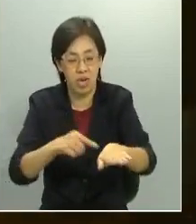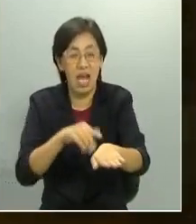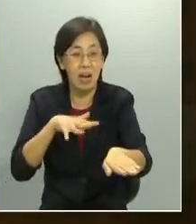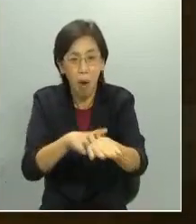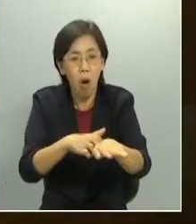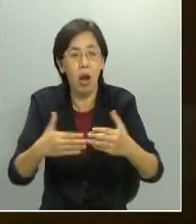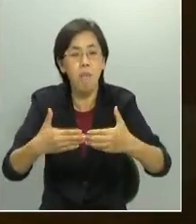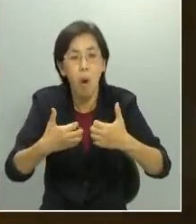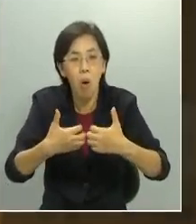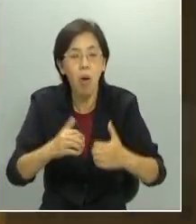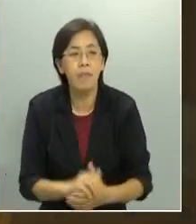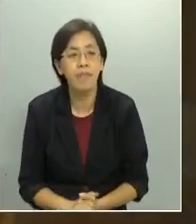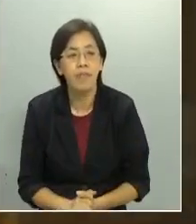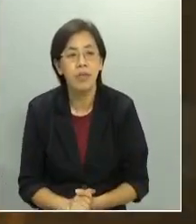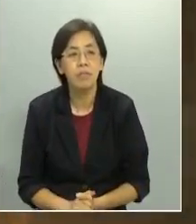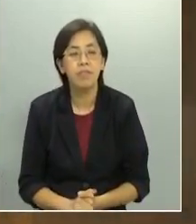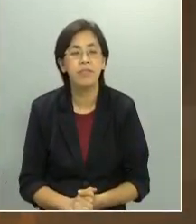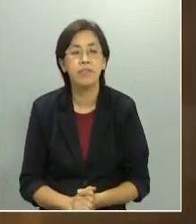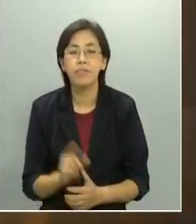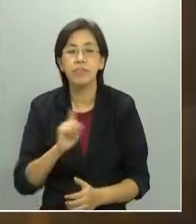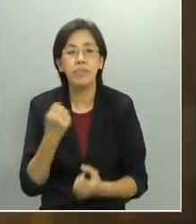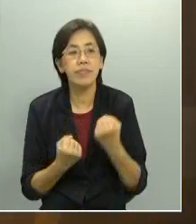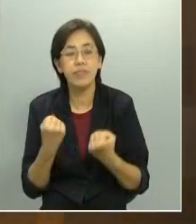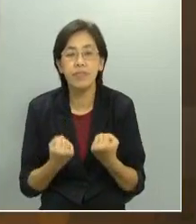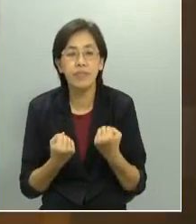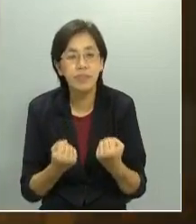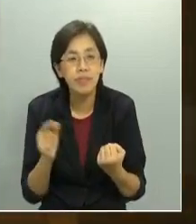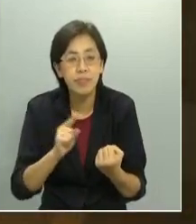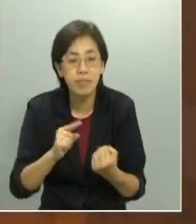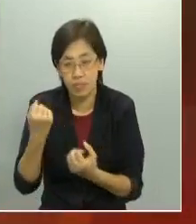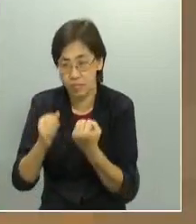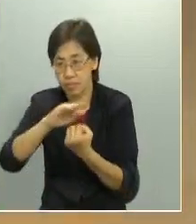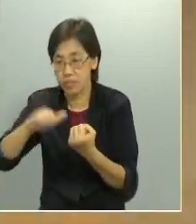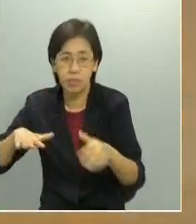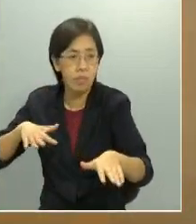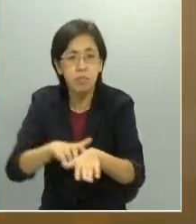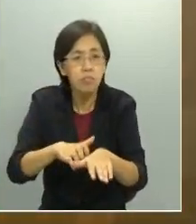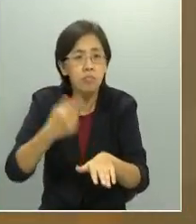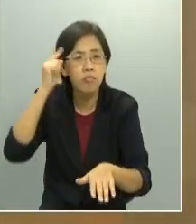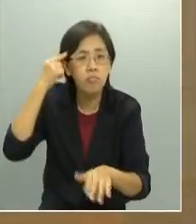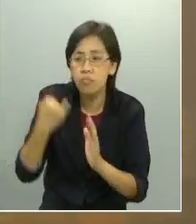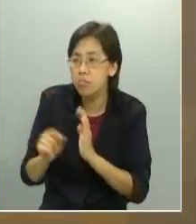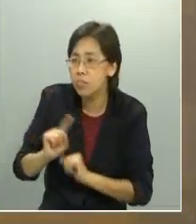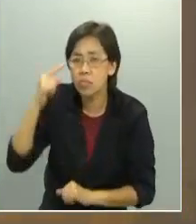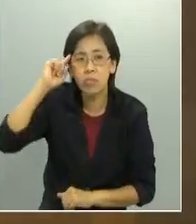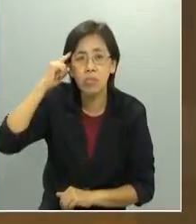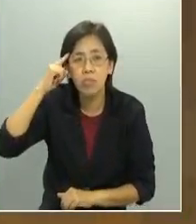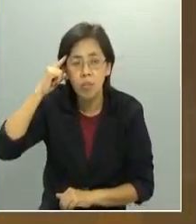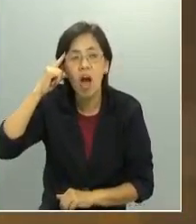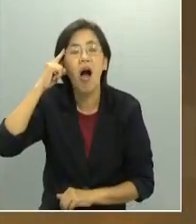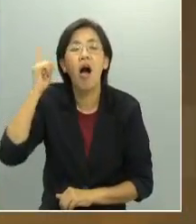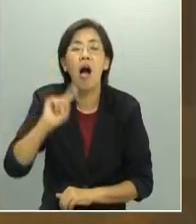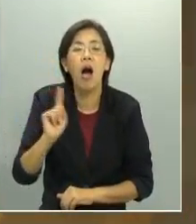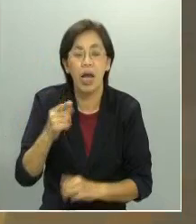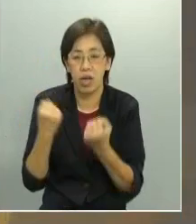ะผู้เสียหายทั้งสองคนบอกว่าขับรถมาถึงจุดเกิดเหตุก็ถูกกระบะคันนี้ไล่ชนโดยไม่ทราบสาเหตุมารู้อีกทีก็คือ